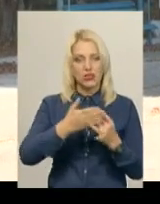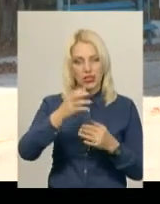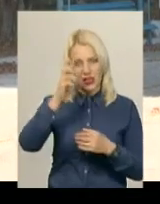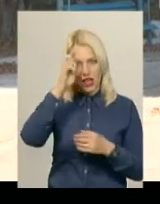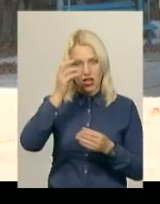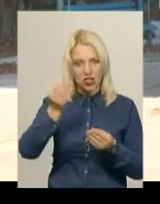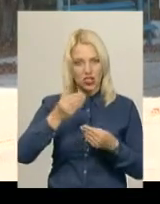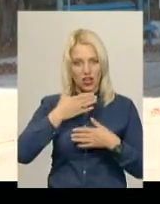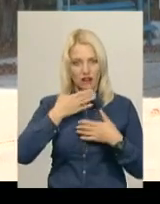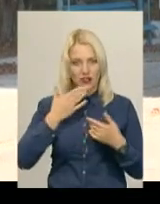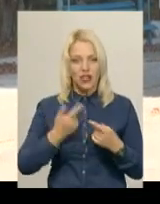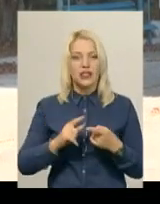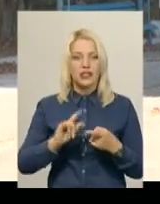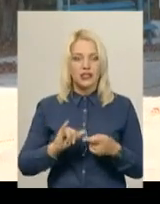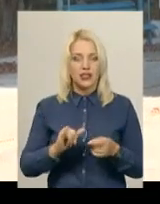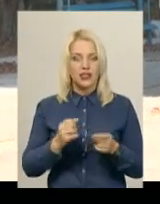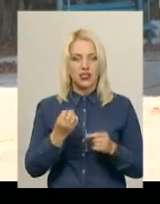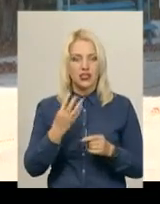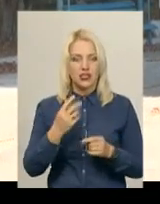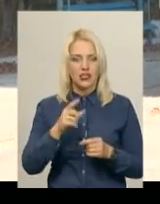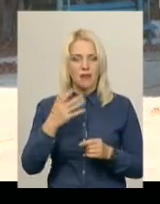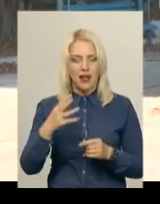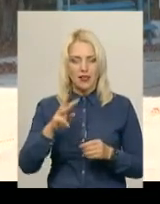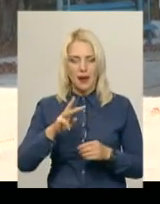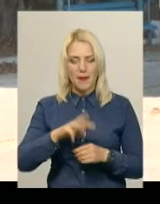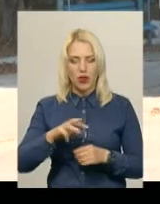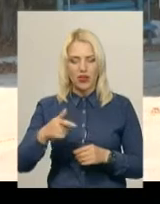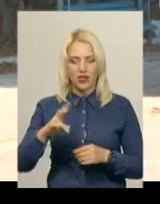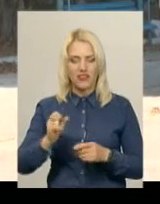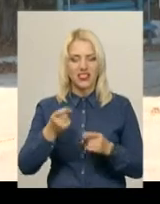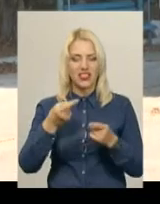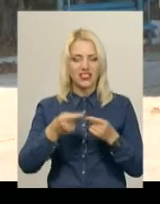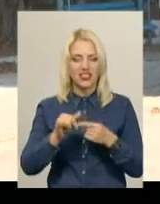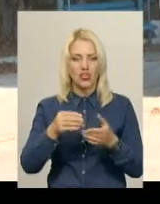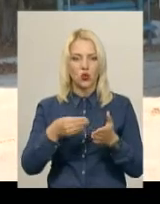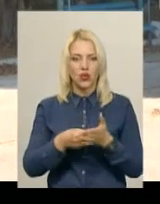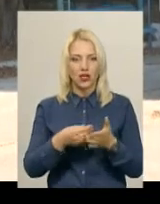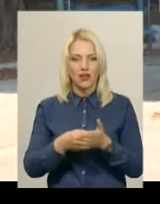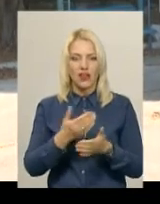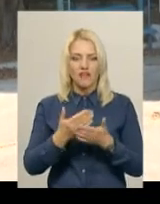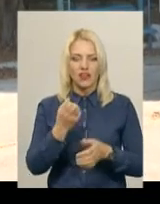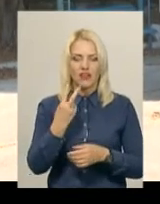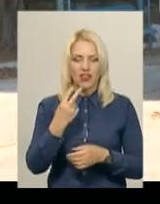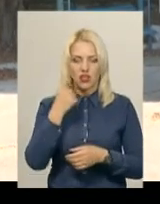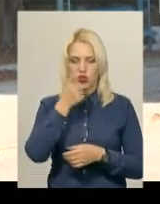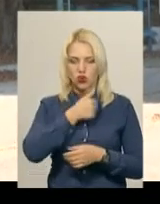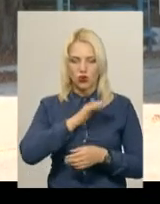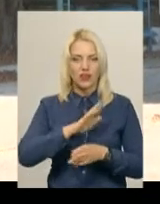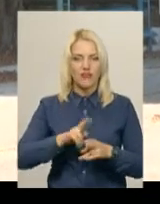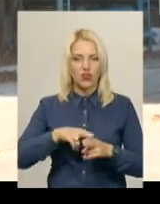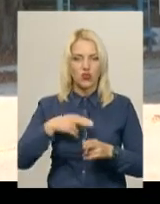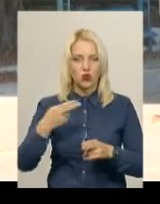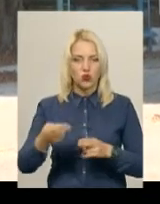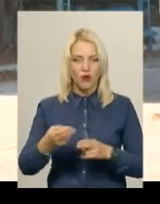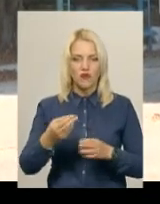у сумі 4,7 мільйона гривень. Та різниця в тарифах з 2012 року, не відшкодована різниця в тарифах на суму 40 мільйонів